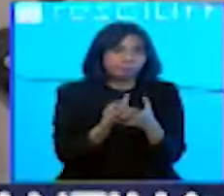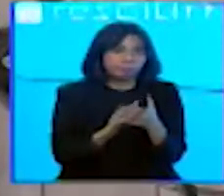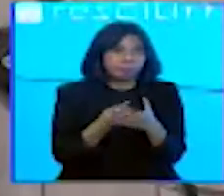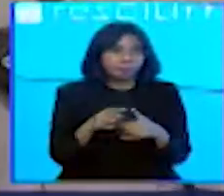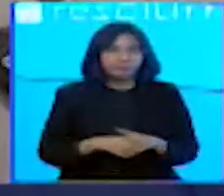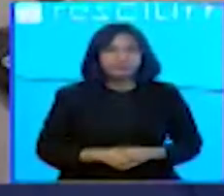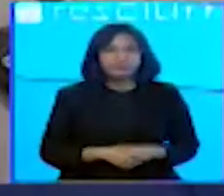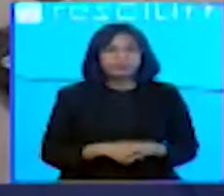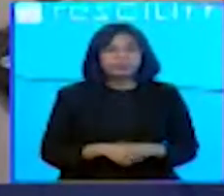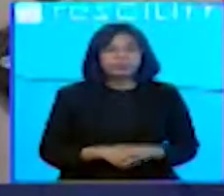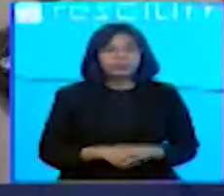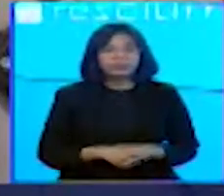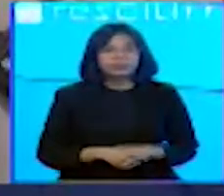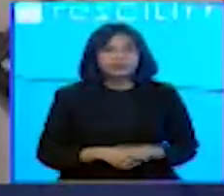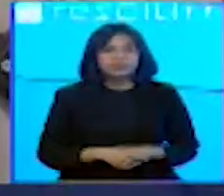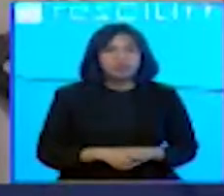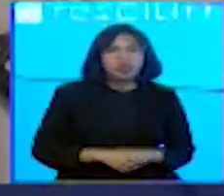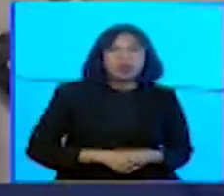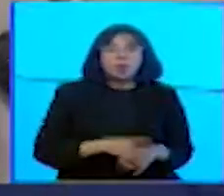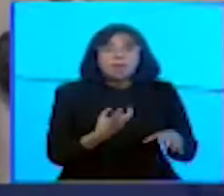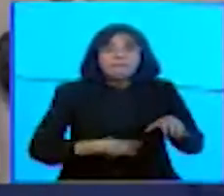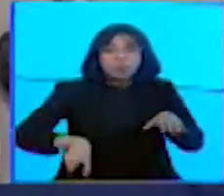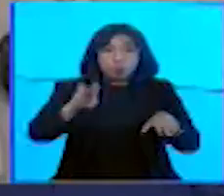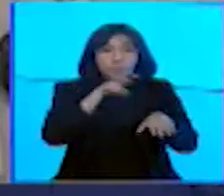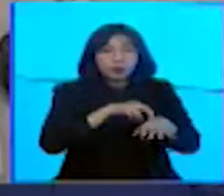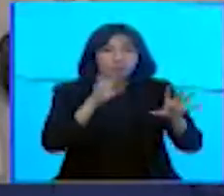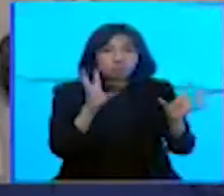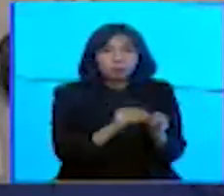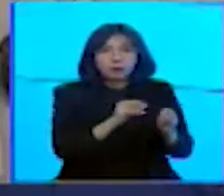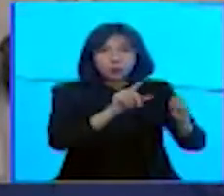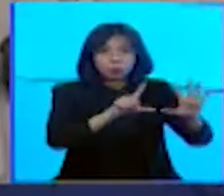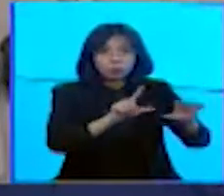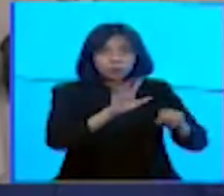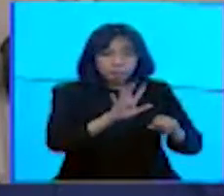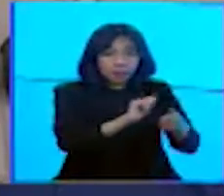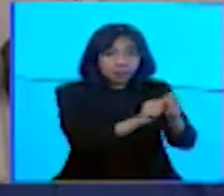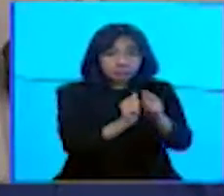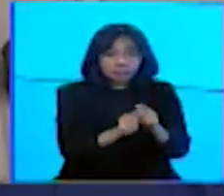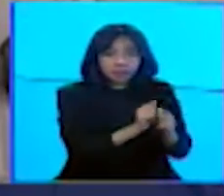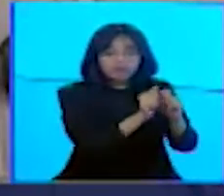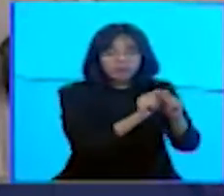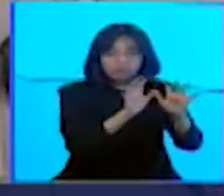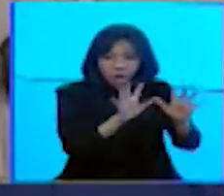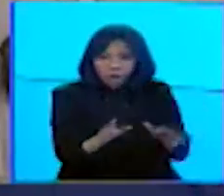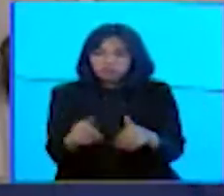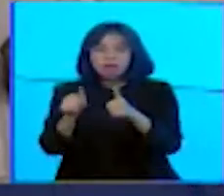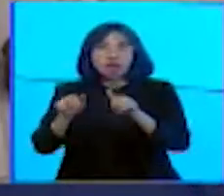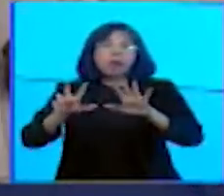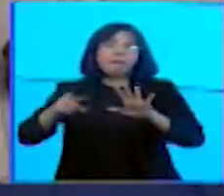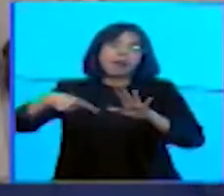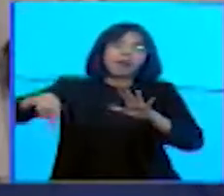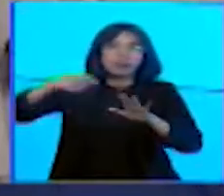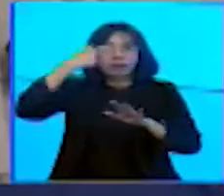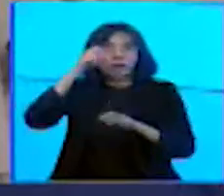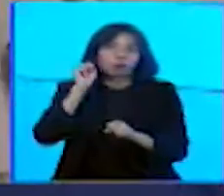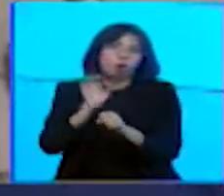19 dari 75 penumpang itu ditemukanali 8 reaktif. Nah, terhadap penumpang yang